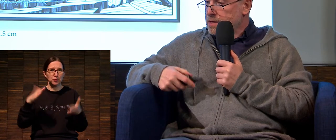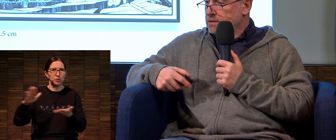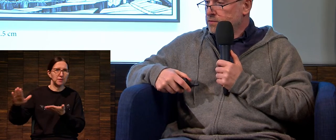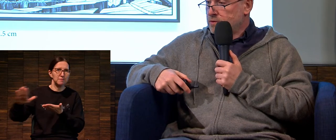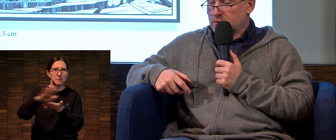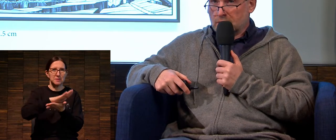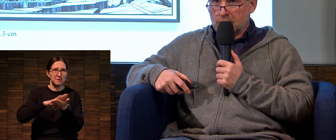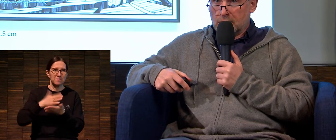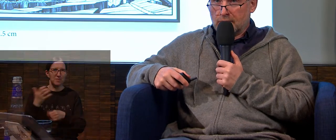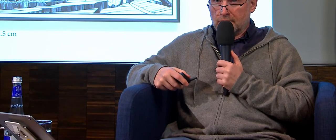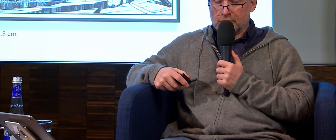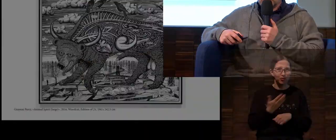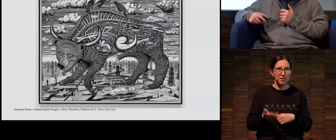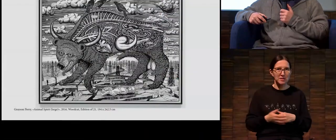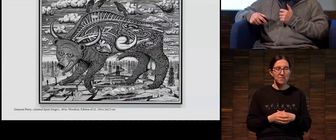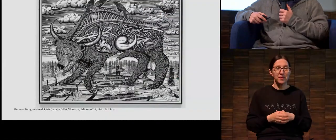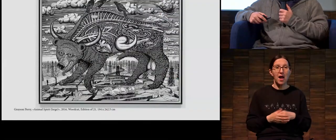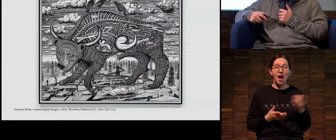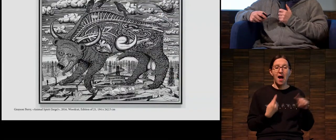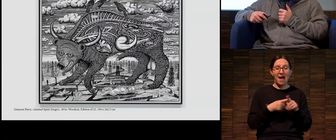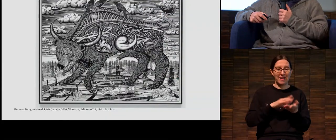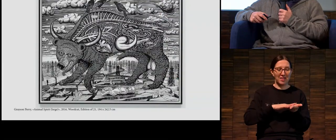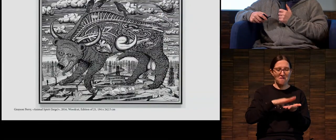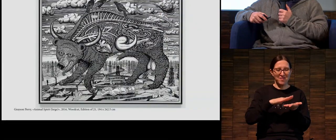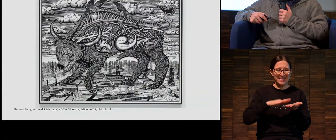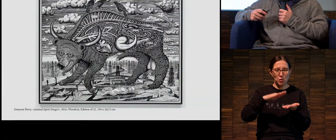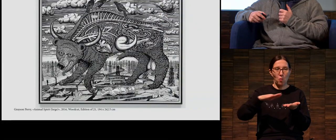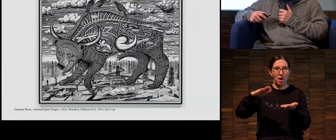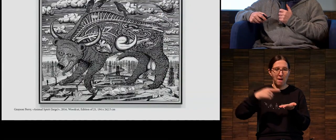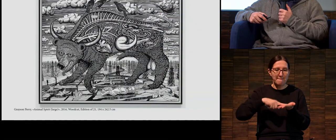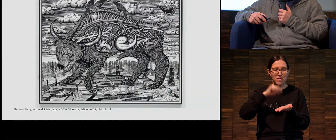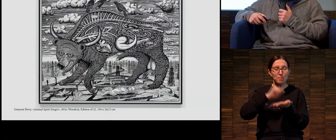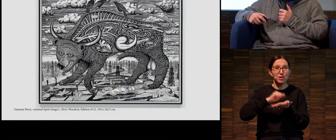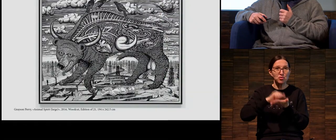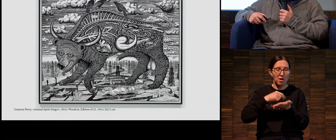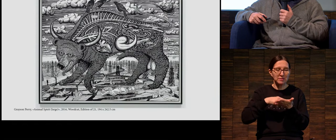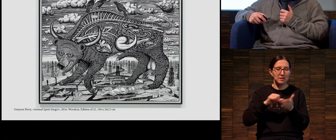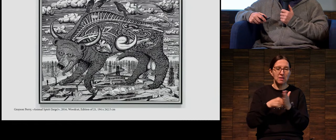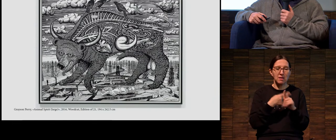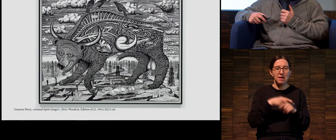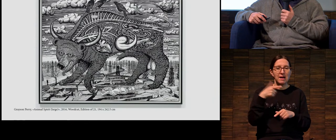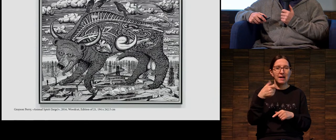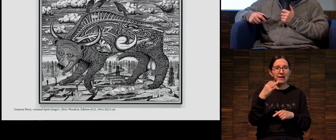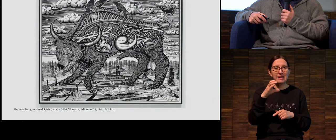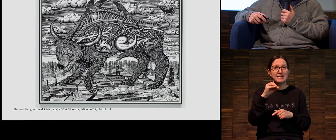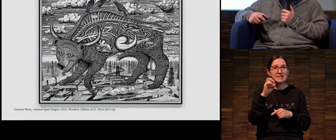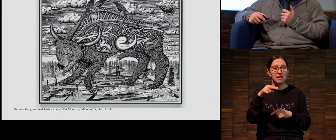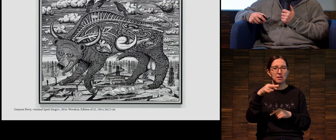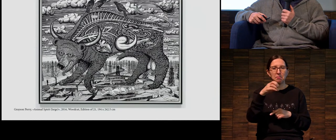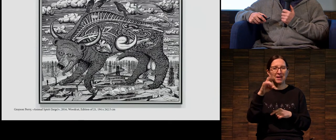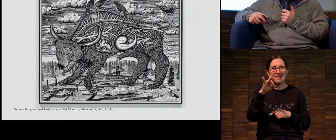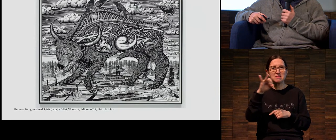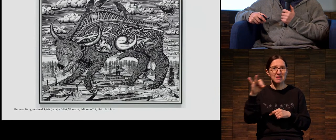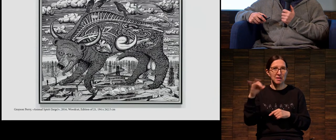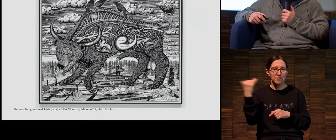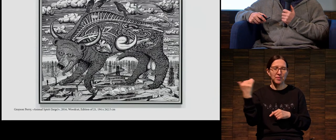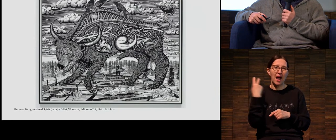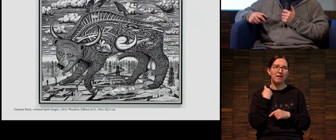А это вот высокая печать, гравюра большого размера. Это Грейсон Перри, такой английский